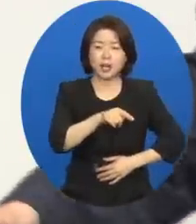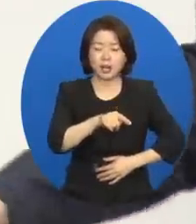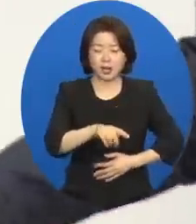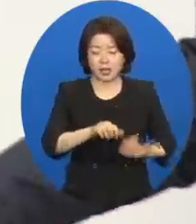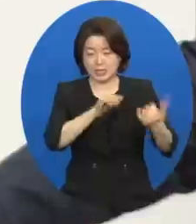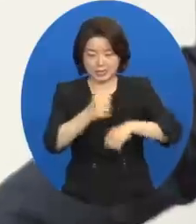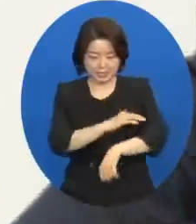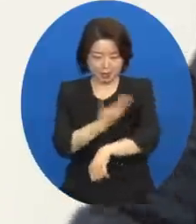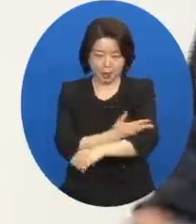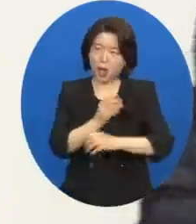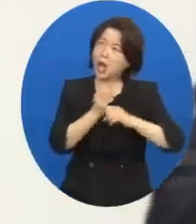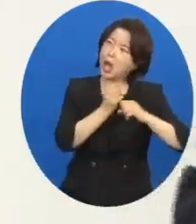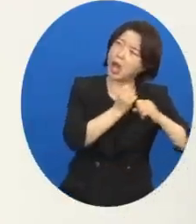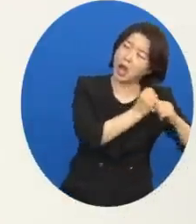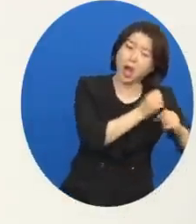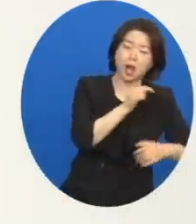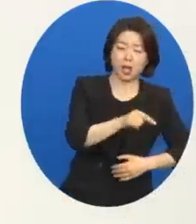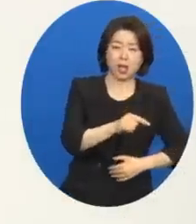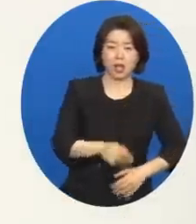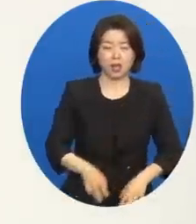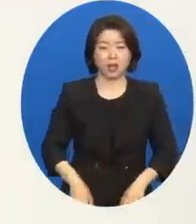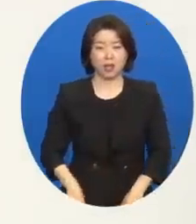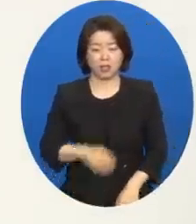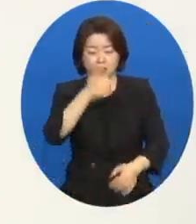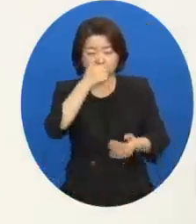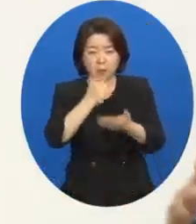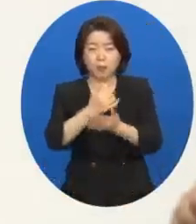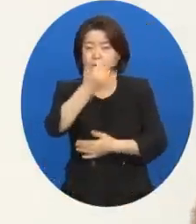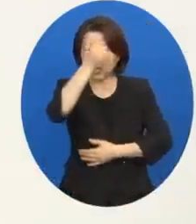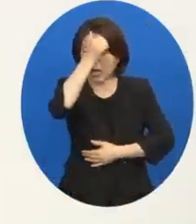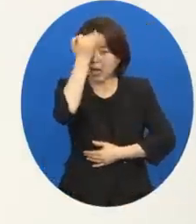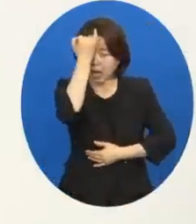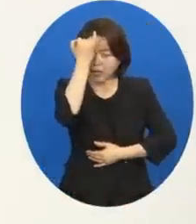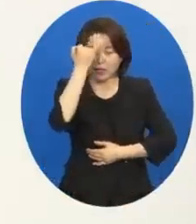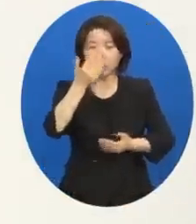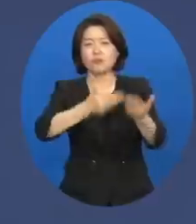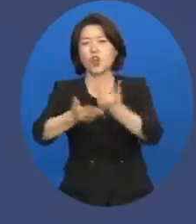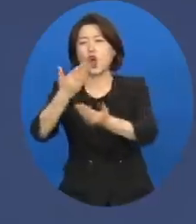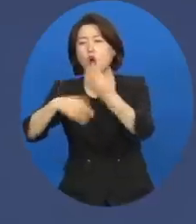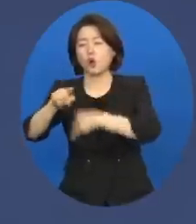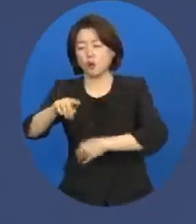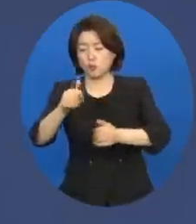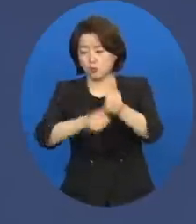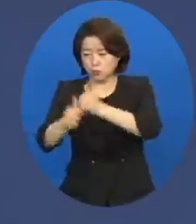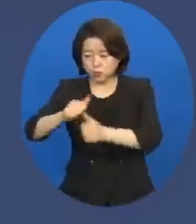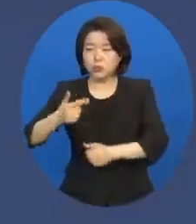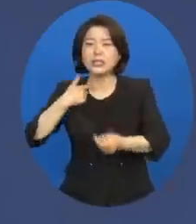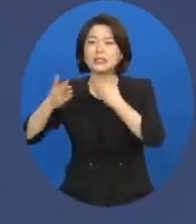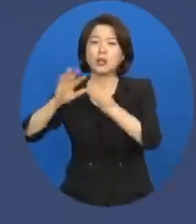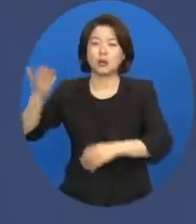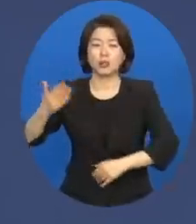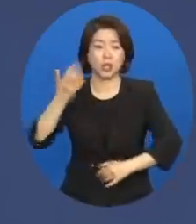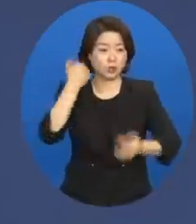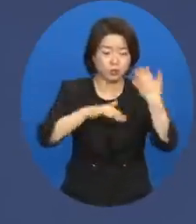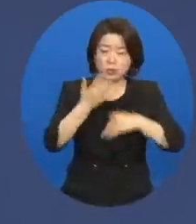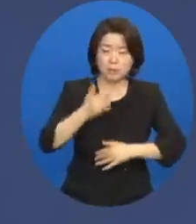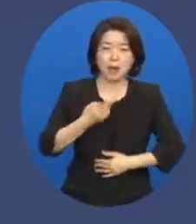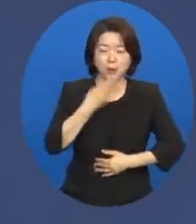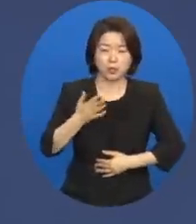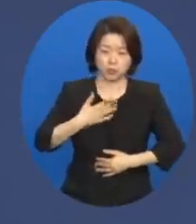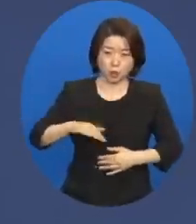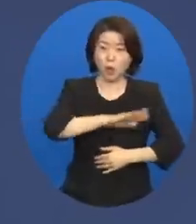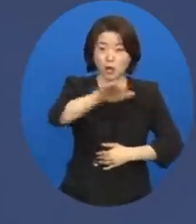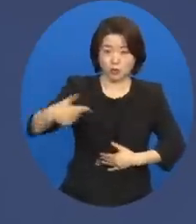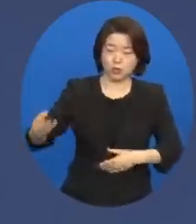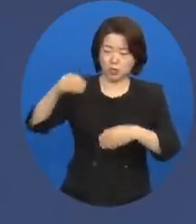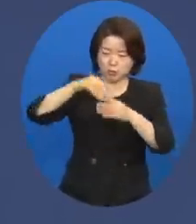사망 권세에 끌려가는 이게 바로 범죄한 아담의 후손들이 겪어야 하는 누구도 예외 없이 저와 여러분을 포함한